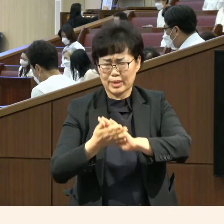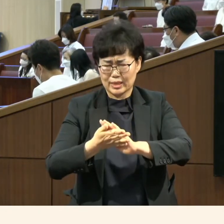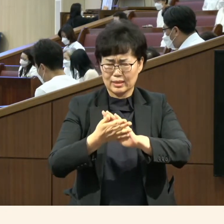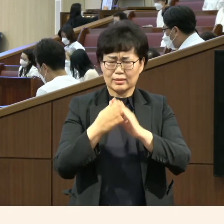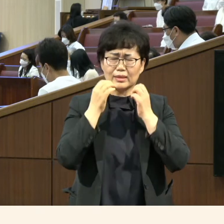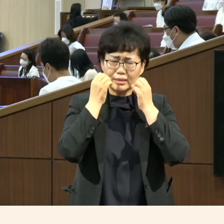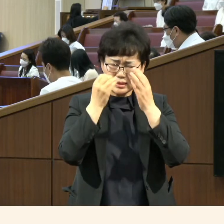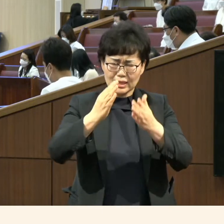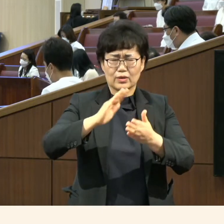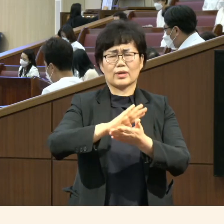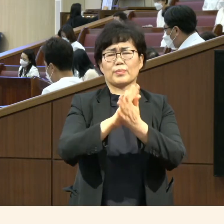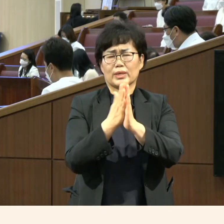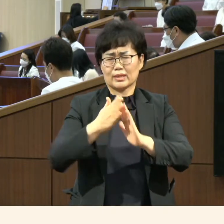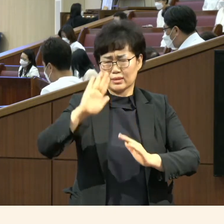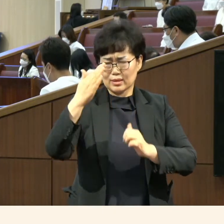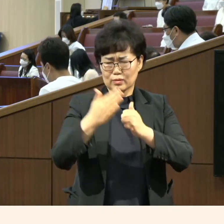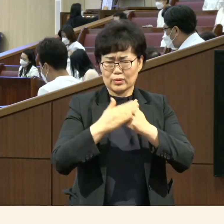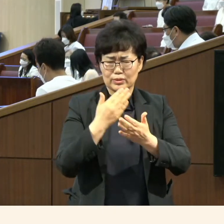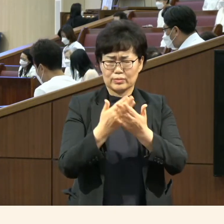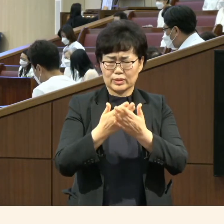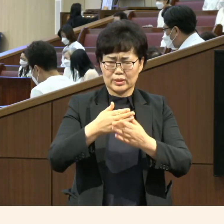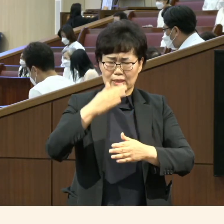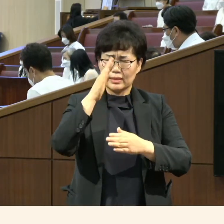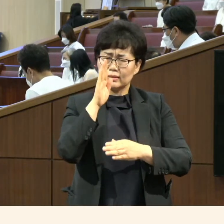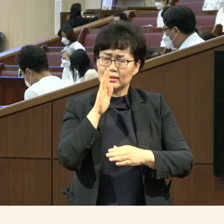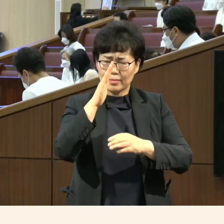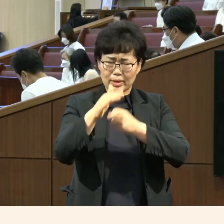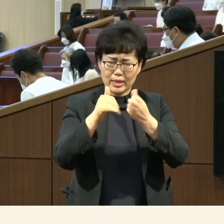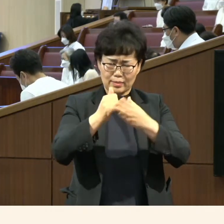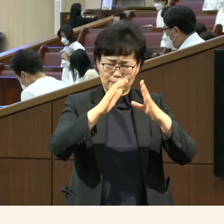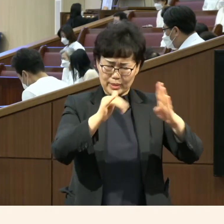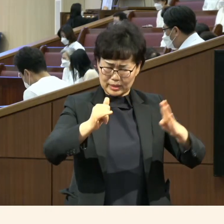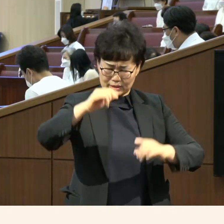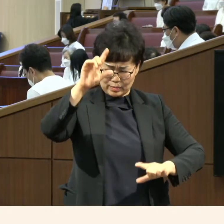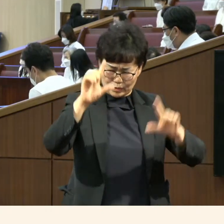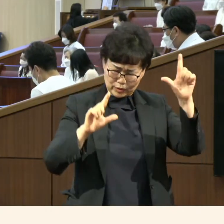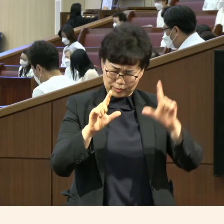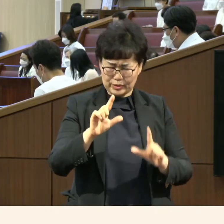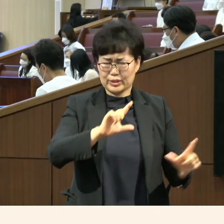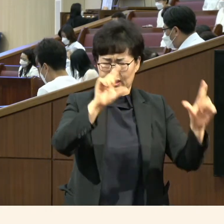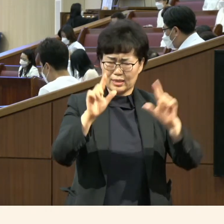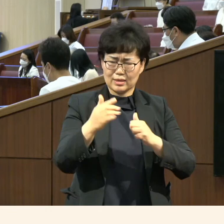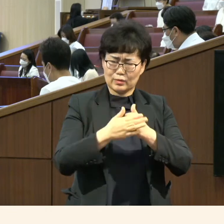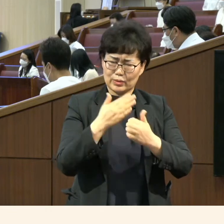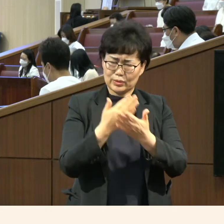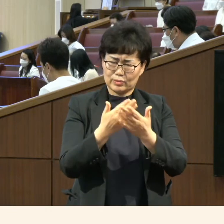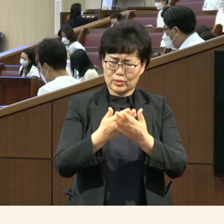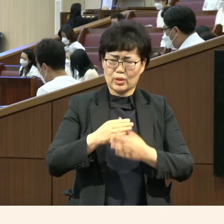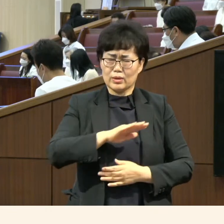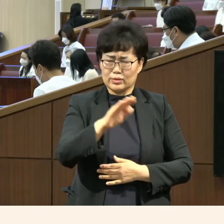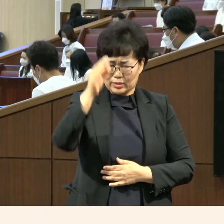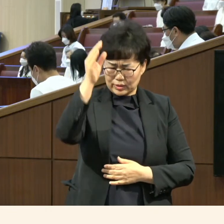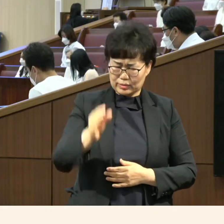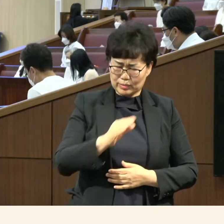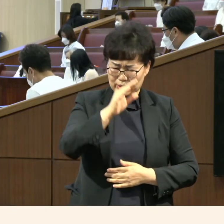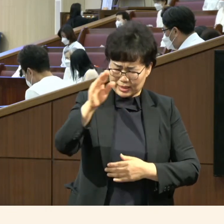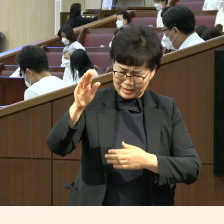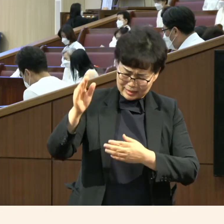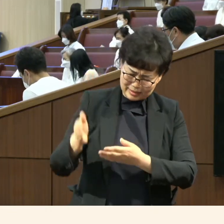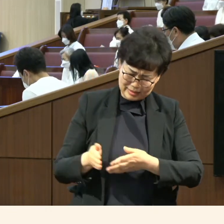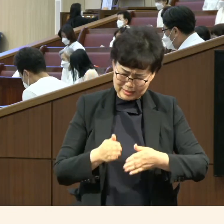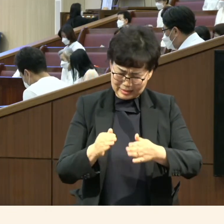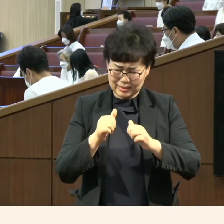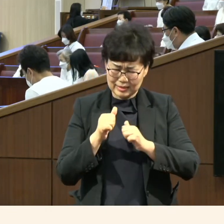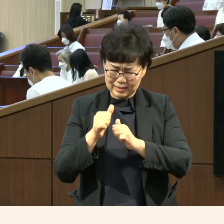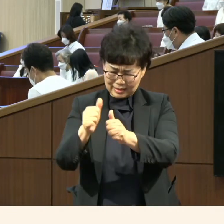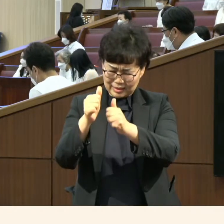주시옵소서. 그래서 참 하나님의 백성답게 살아가는 저희들 되게 하여 주시옵시고 우리도 십자가의 길을 따라가는 그리스도인들이 되게